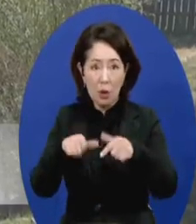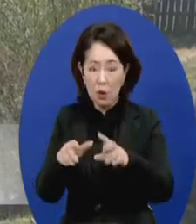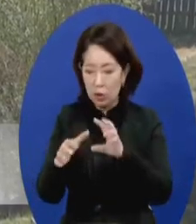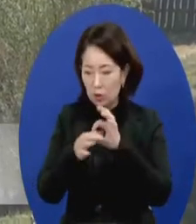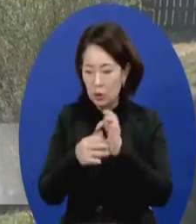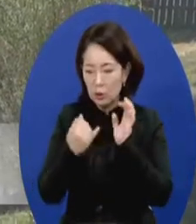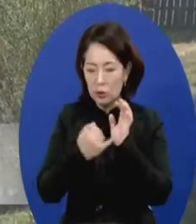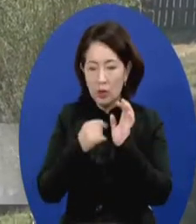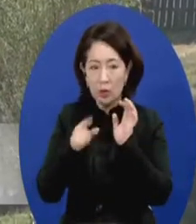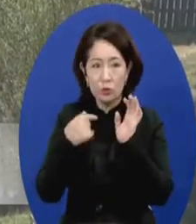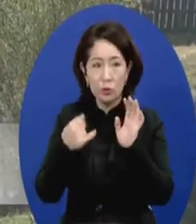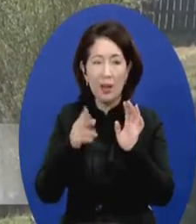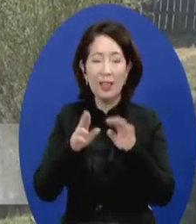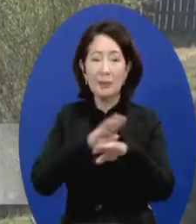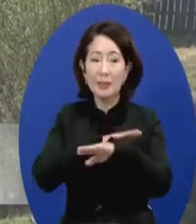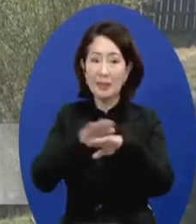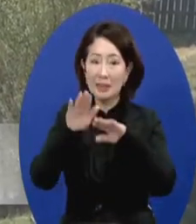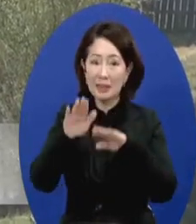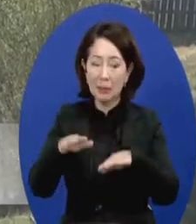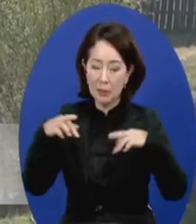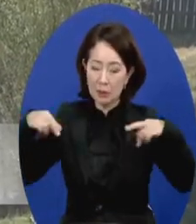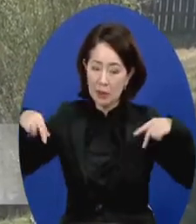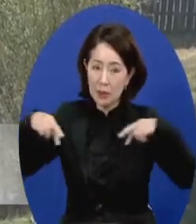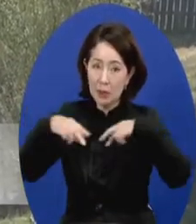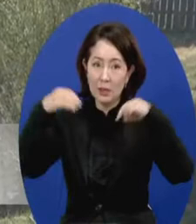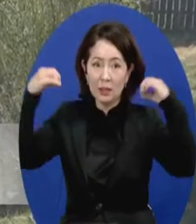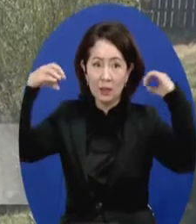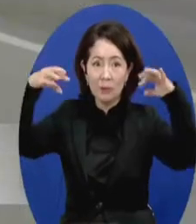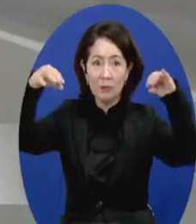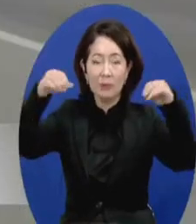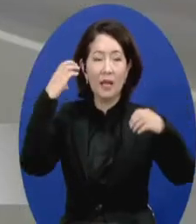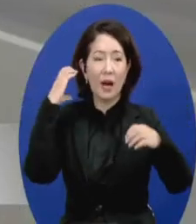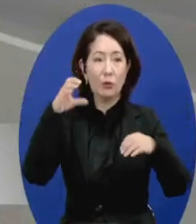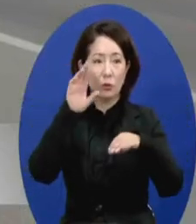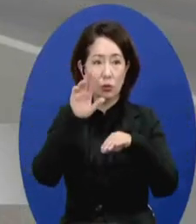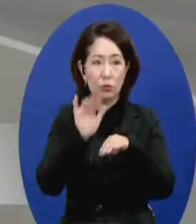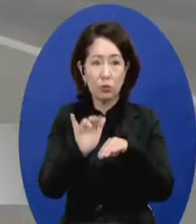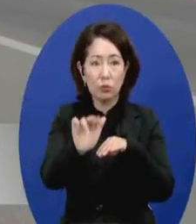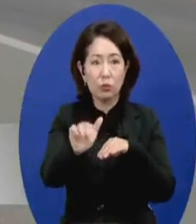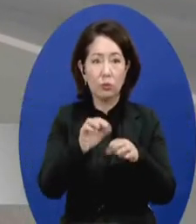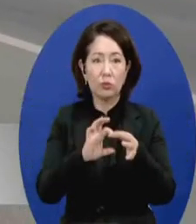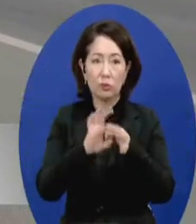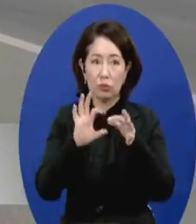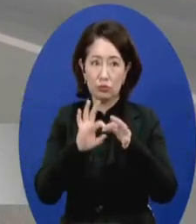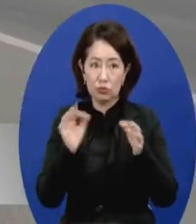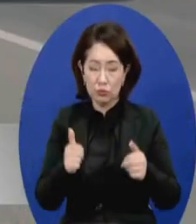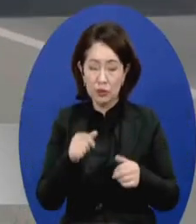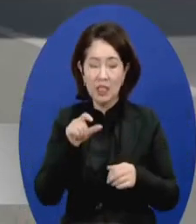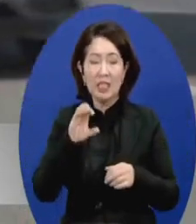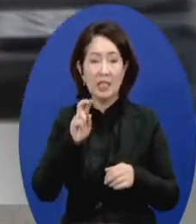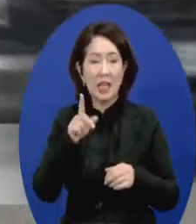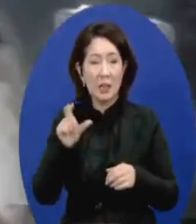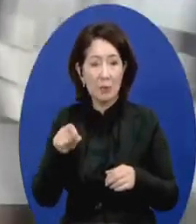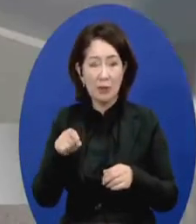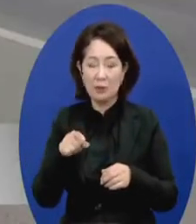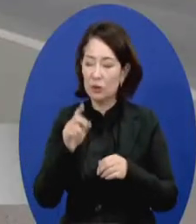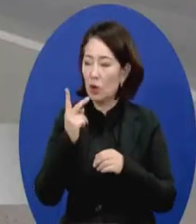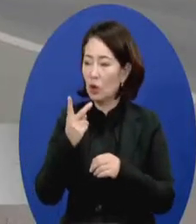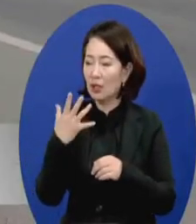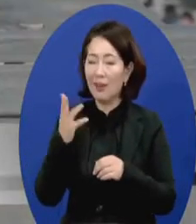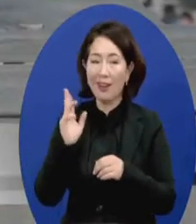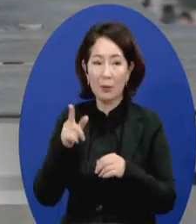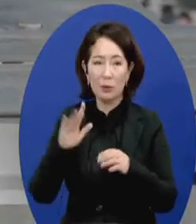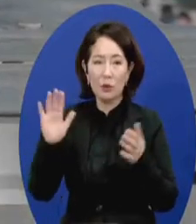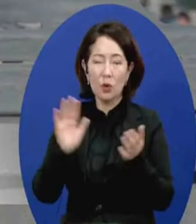6.6 км автац зам, явган хүний зам гэрэлтүүлдэг төмөр бетон гүр, автобусны зогсоолыг ашиглалтанд оруулаад байгаа. Мөн Сэлбийн 25 км